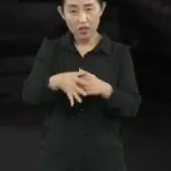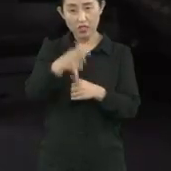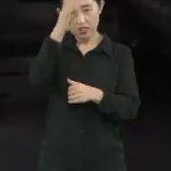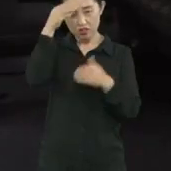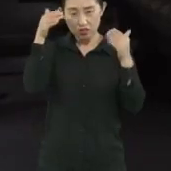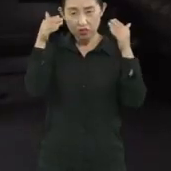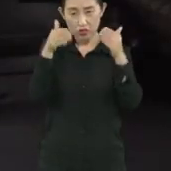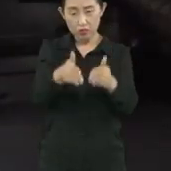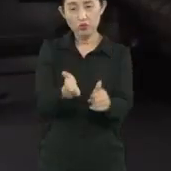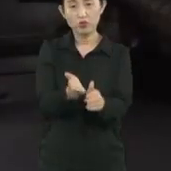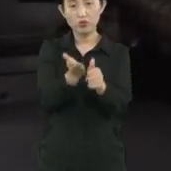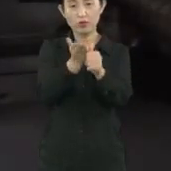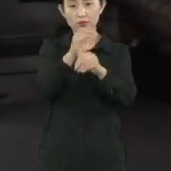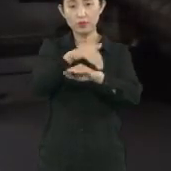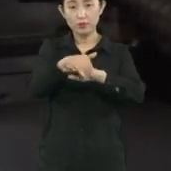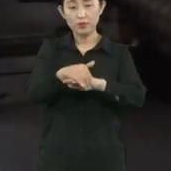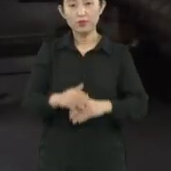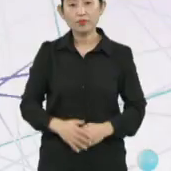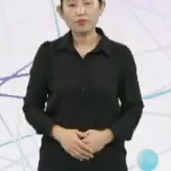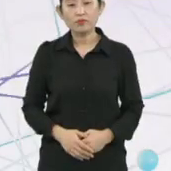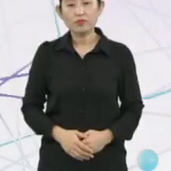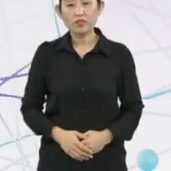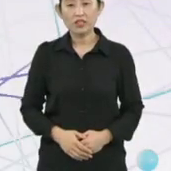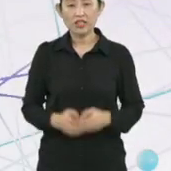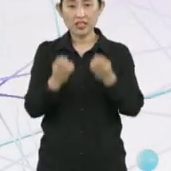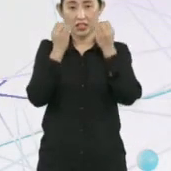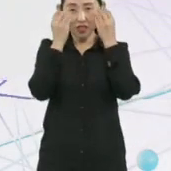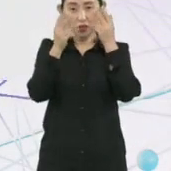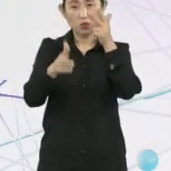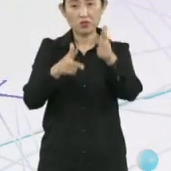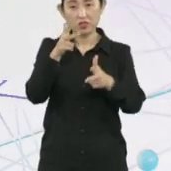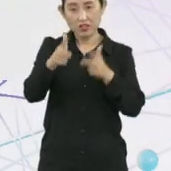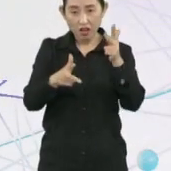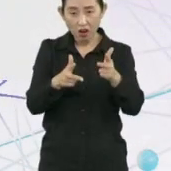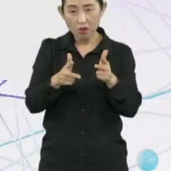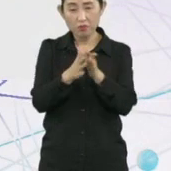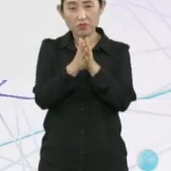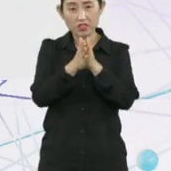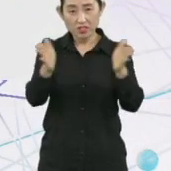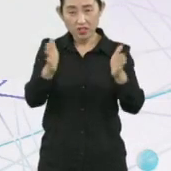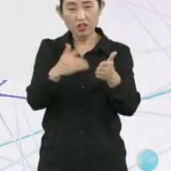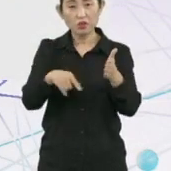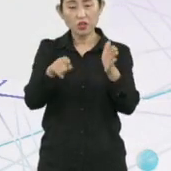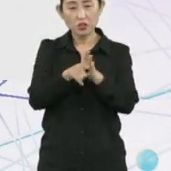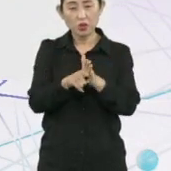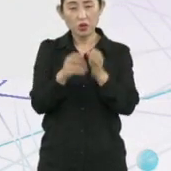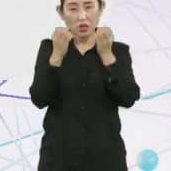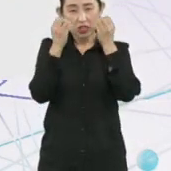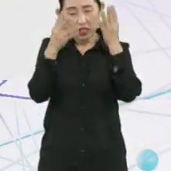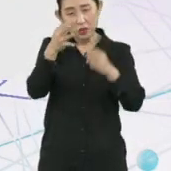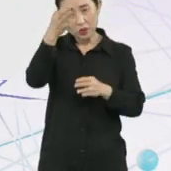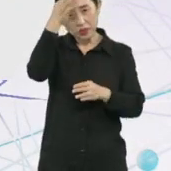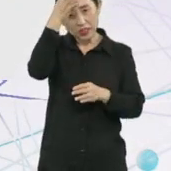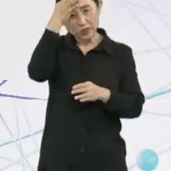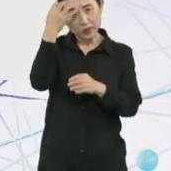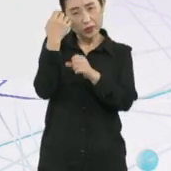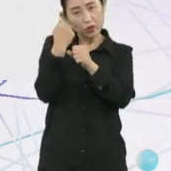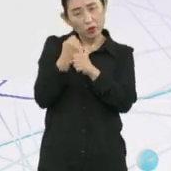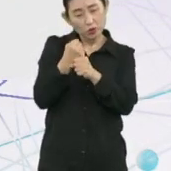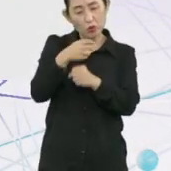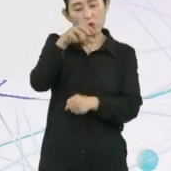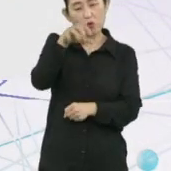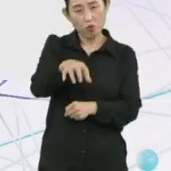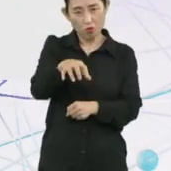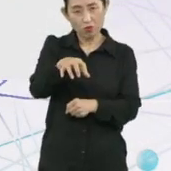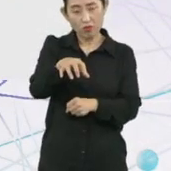한다는 전략입니다. 신산업을 태동시킬 수 있는 신기술 창출의 요람이 될 수 있어야